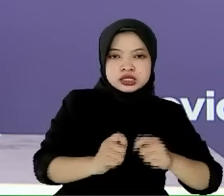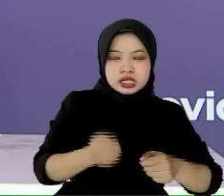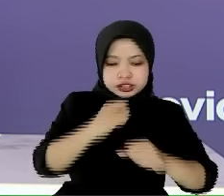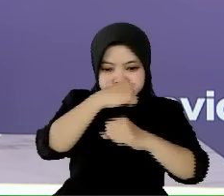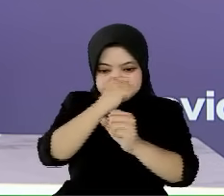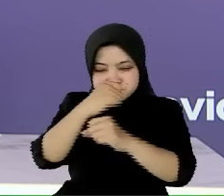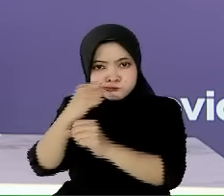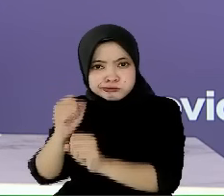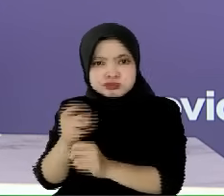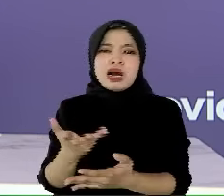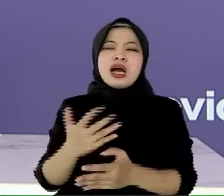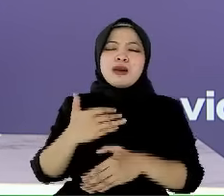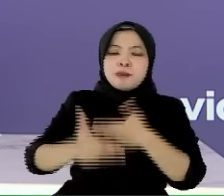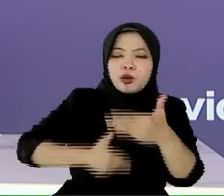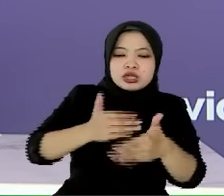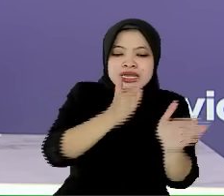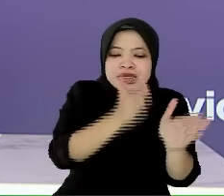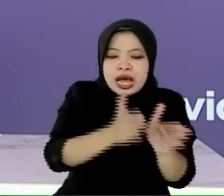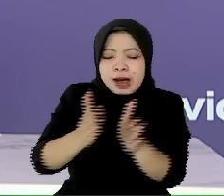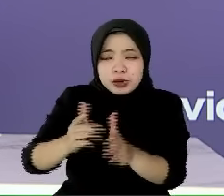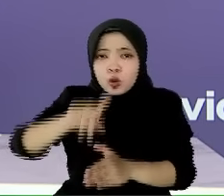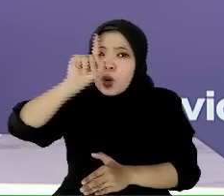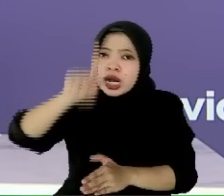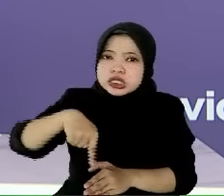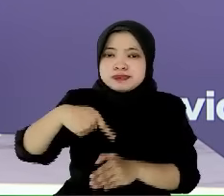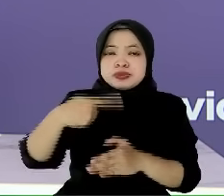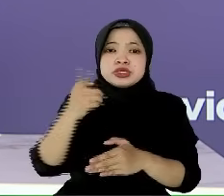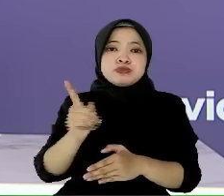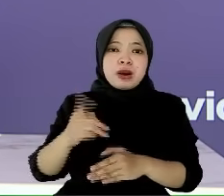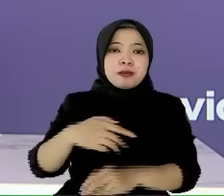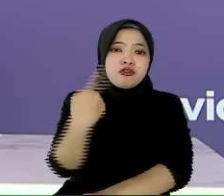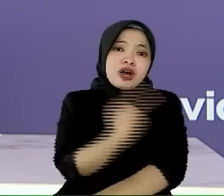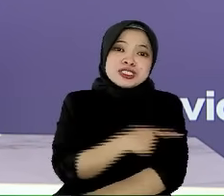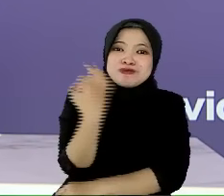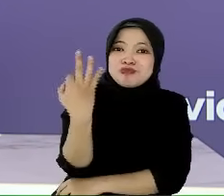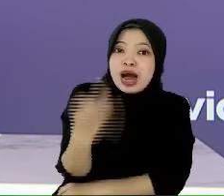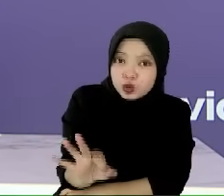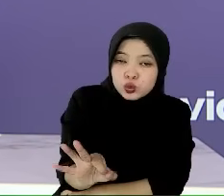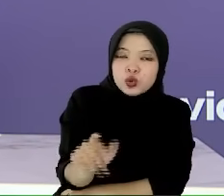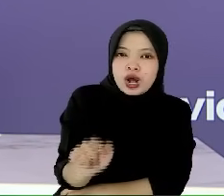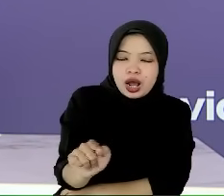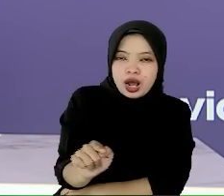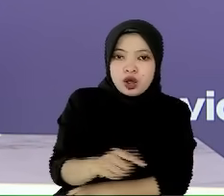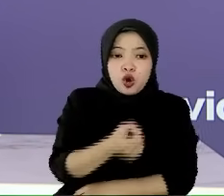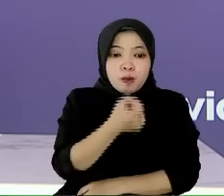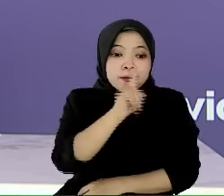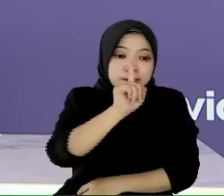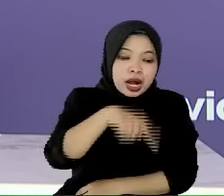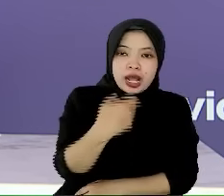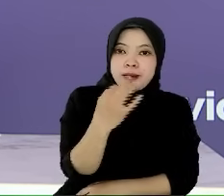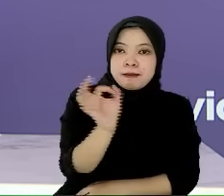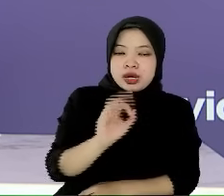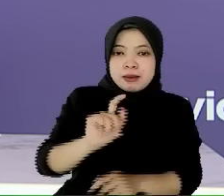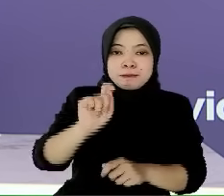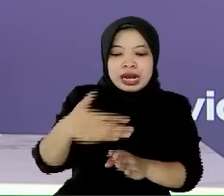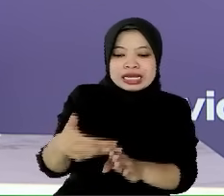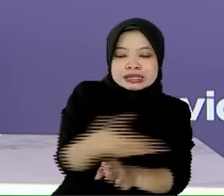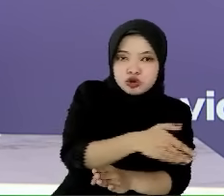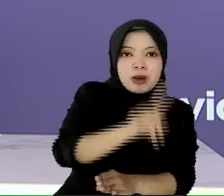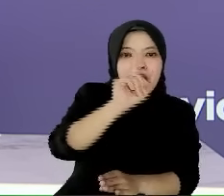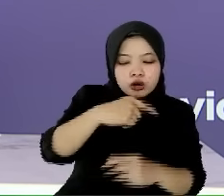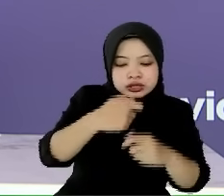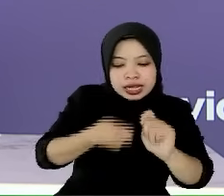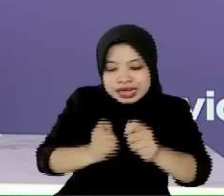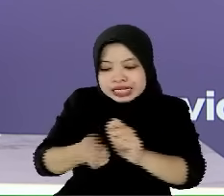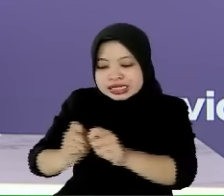klinis, tahapan ini adalah sebuah kewajiban yang harus dilakukan sebelum obat layak digunakan secara umum oleh masyarakat